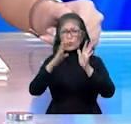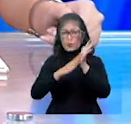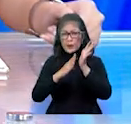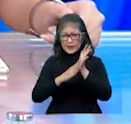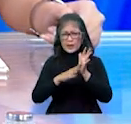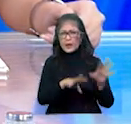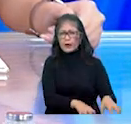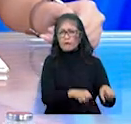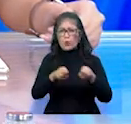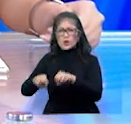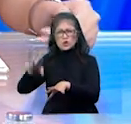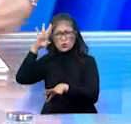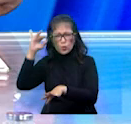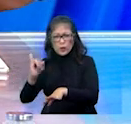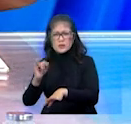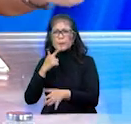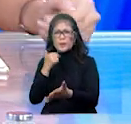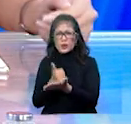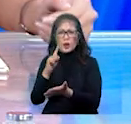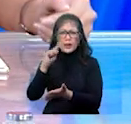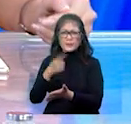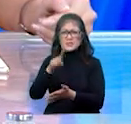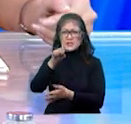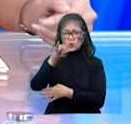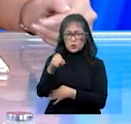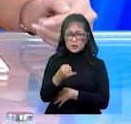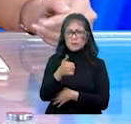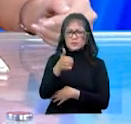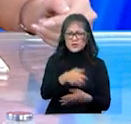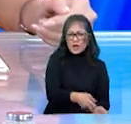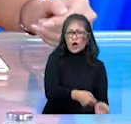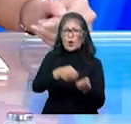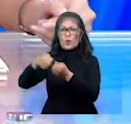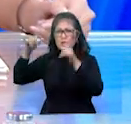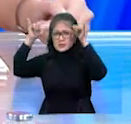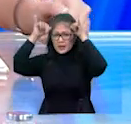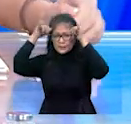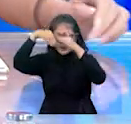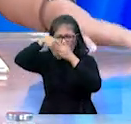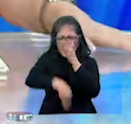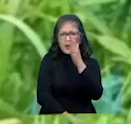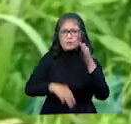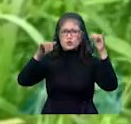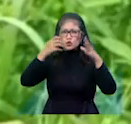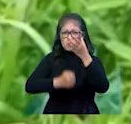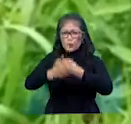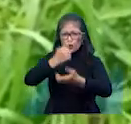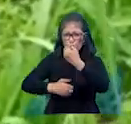berlangsung dramatis, perlu waktu lebih dari 1 jam untuk bisa mengeluarkan sapi dari dalam sumur.